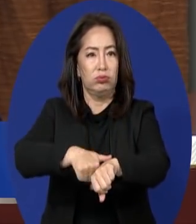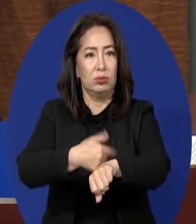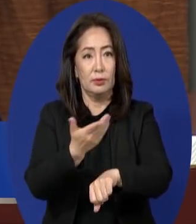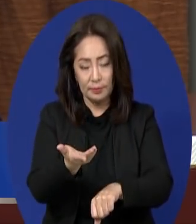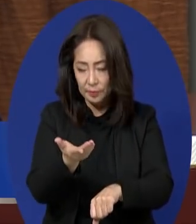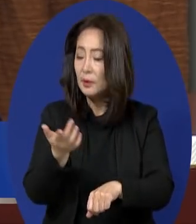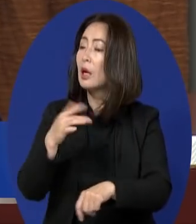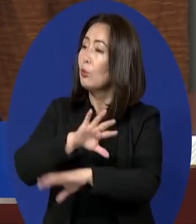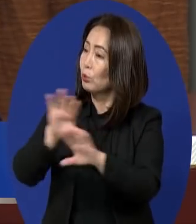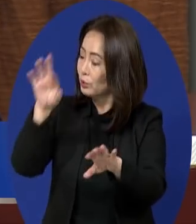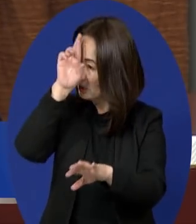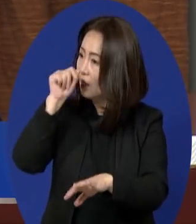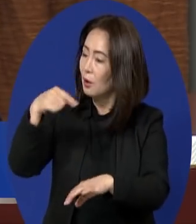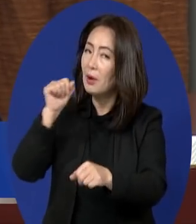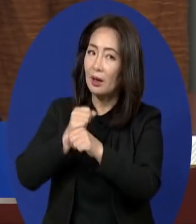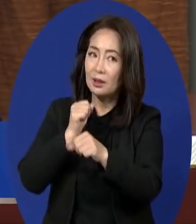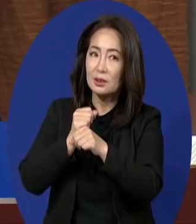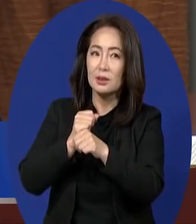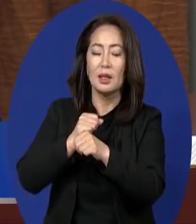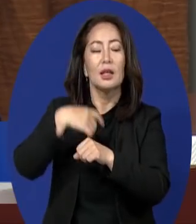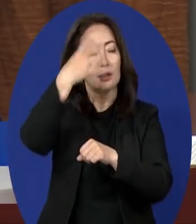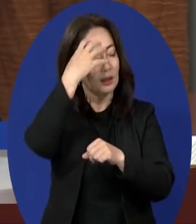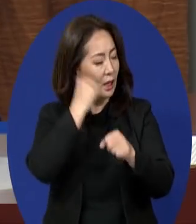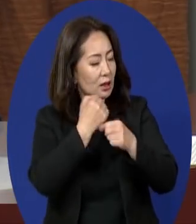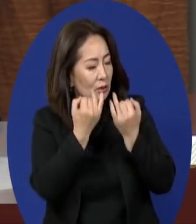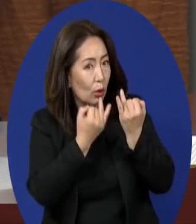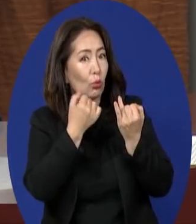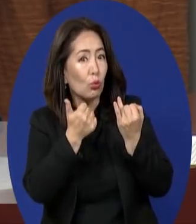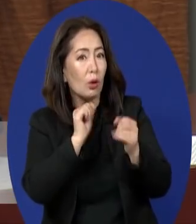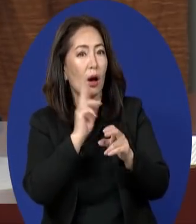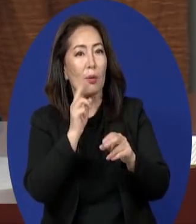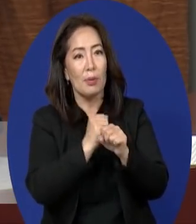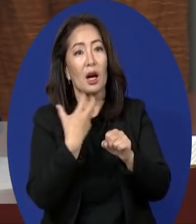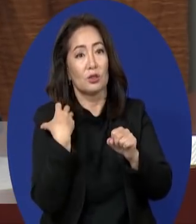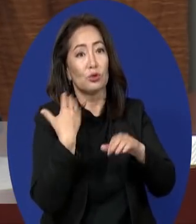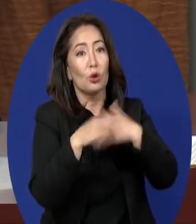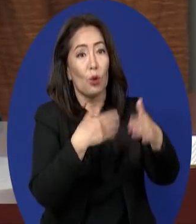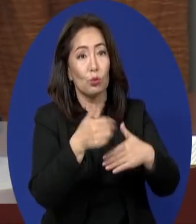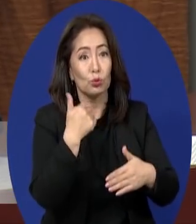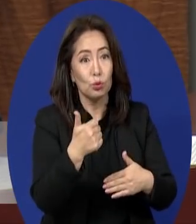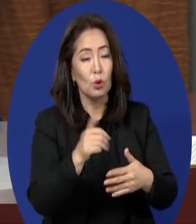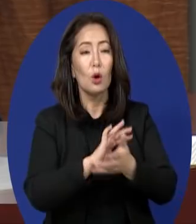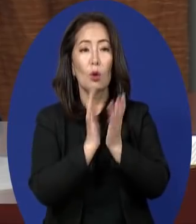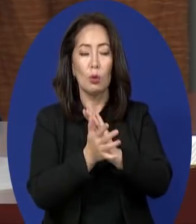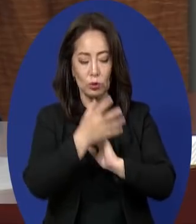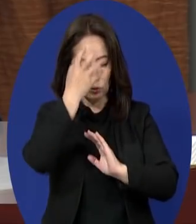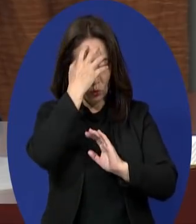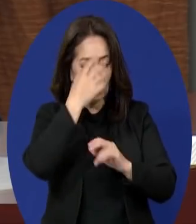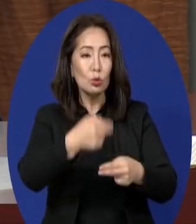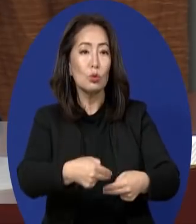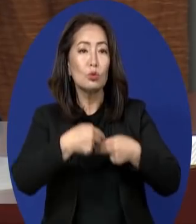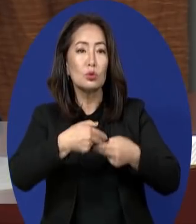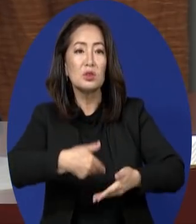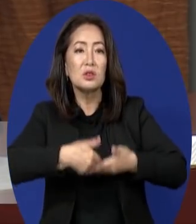байгаа. Мэдээж одоо ажлын засгийн газар ажлыг сурлаж байгаа бах, асуудал хариулсан компани ажлаа хийгээд явж байгаа бах. А гэтэл цаан ч төрөөс үзүүлэх ёстой тэр